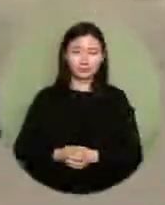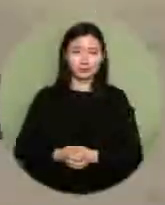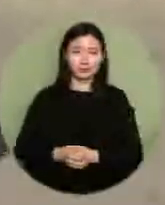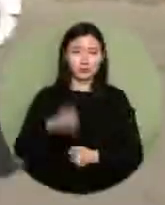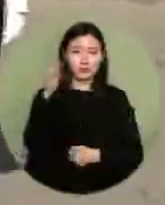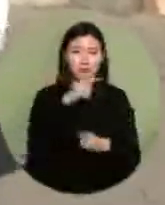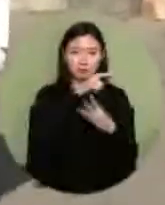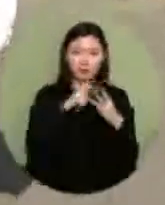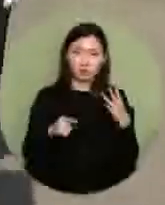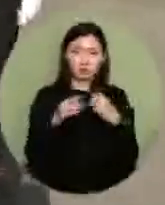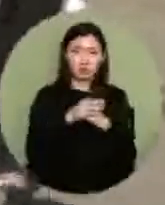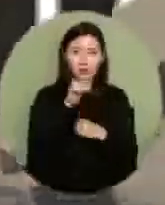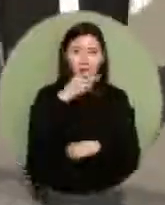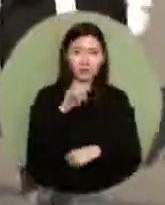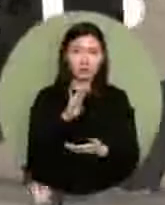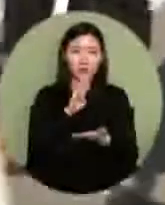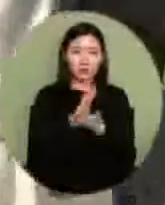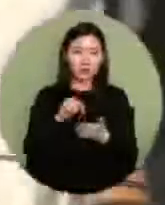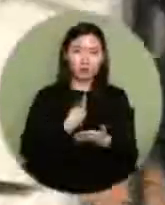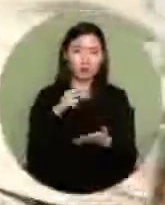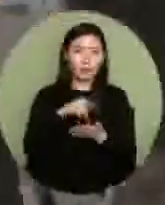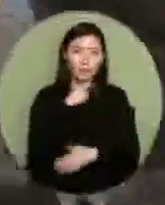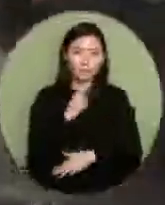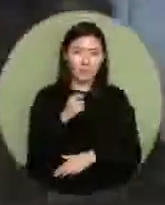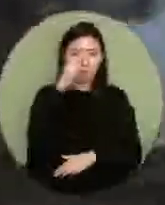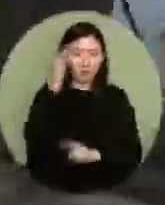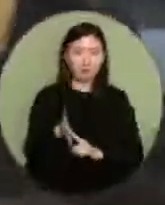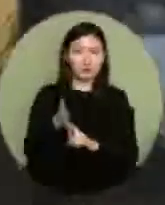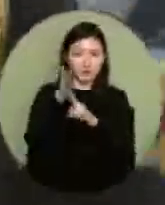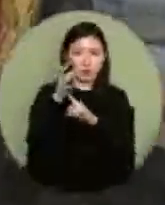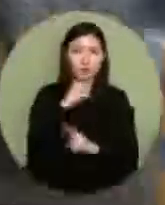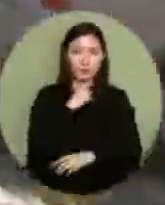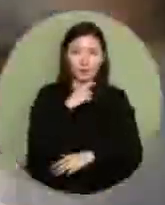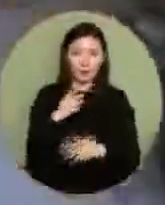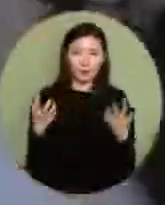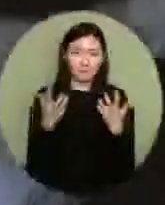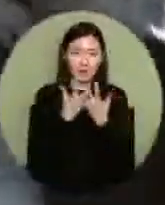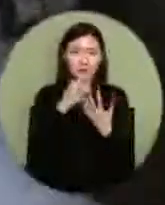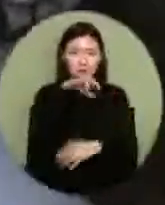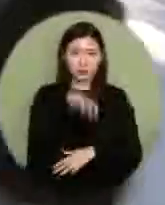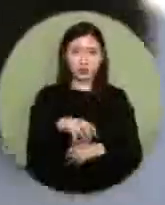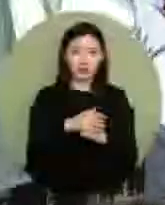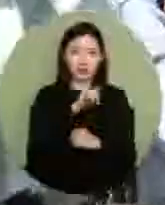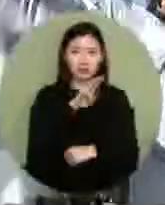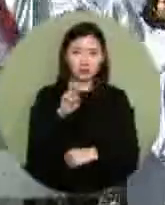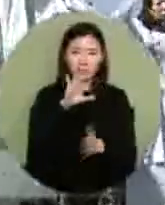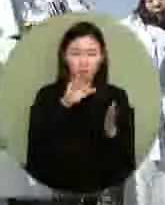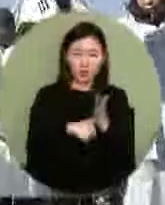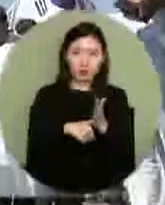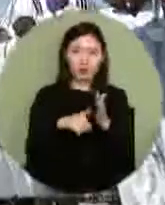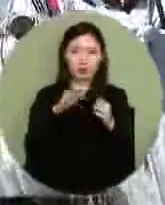양주 광정면 가래비 일대가 독립을 염원하는 태극기 물결로 가득 찼습니다. 김년 3월 28일 가래비